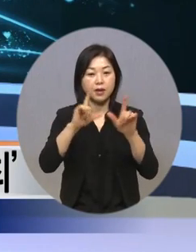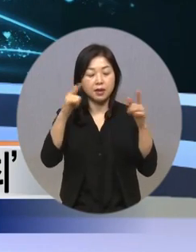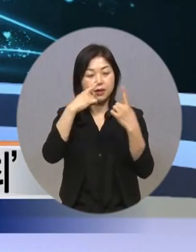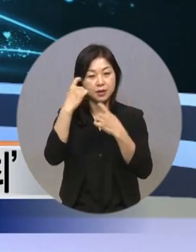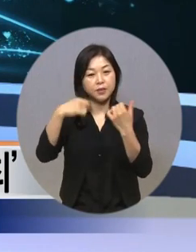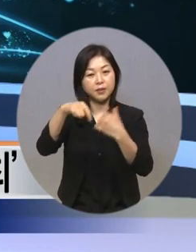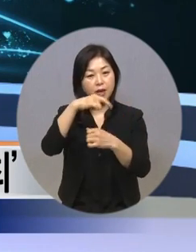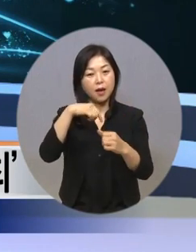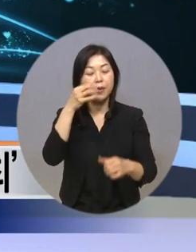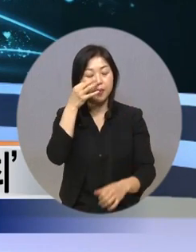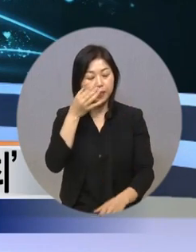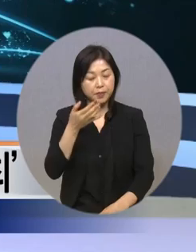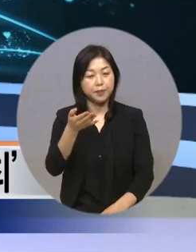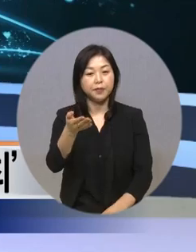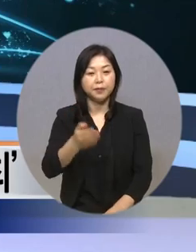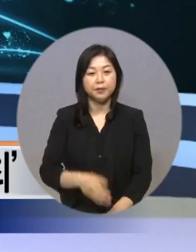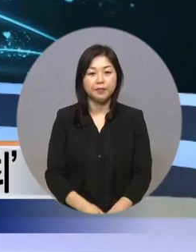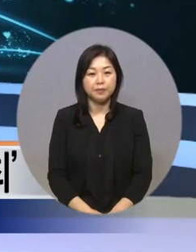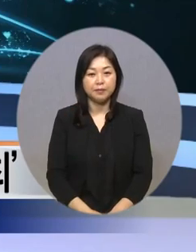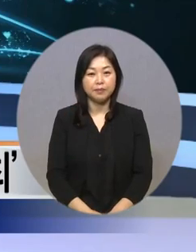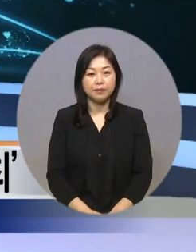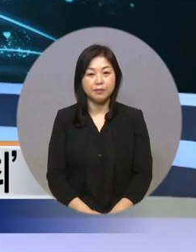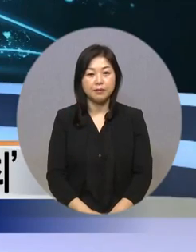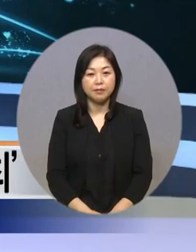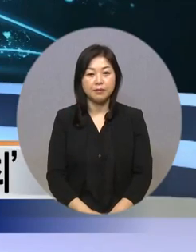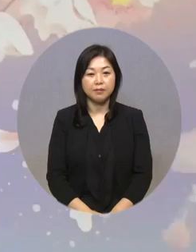현장에 박성용 기자가 다녀왔습니다.